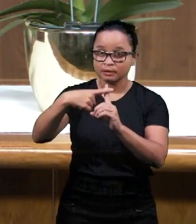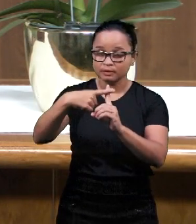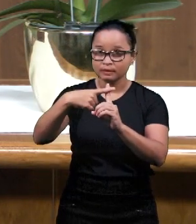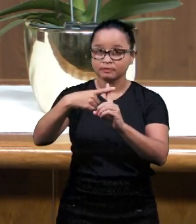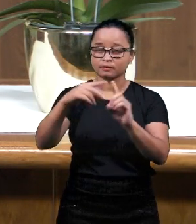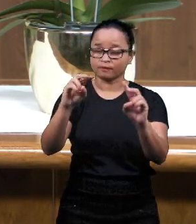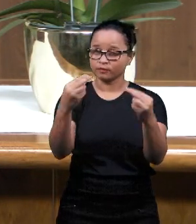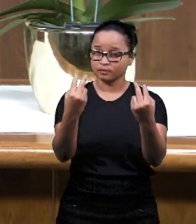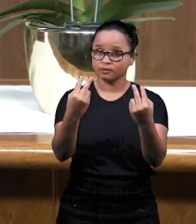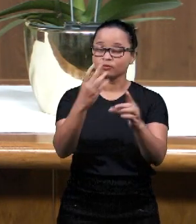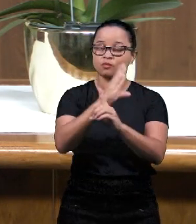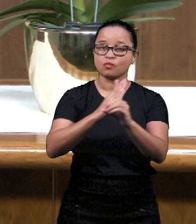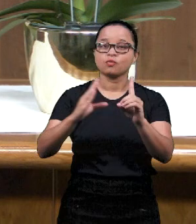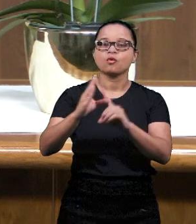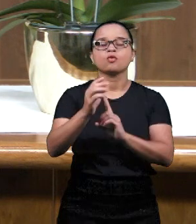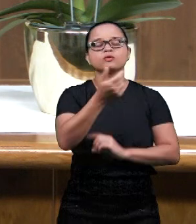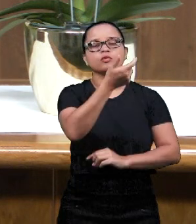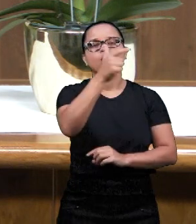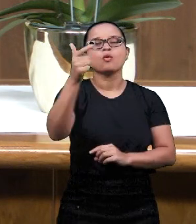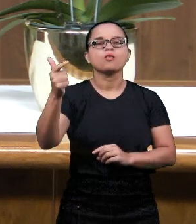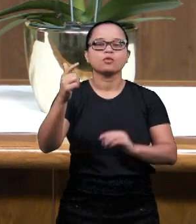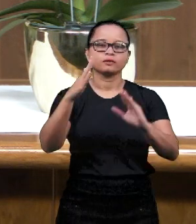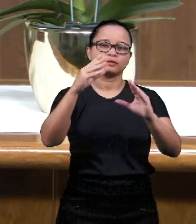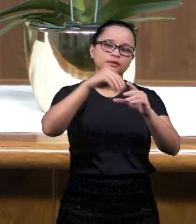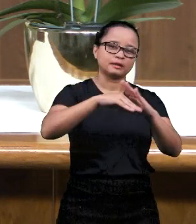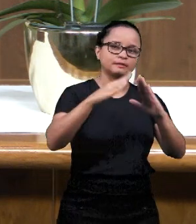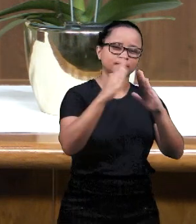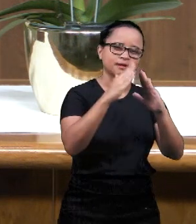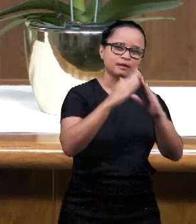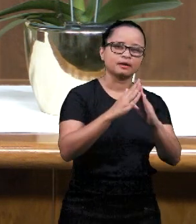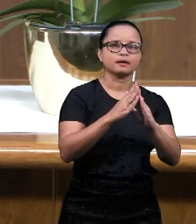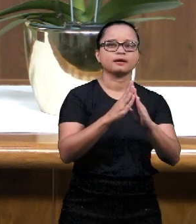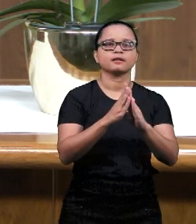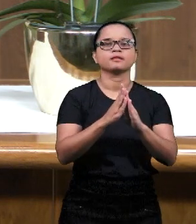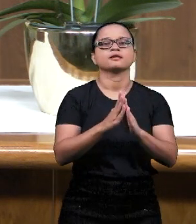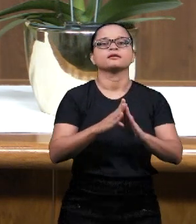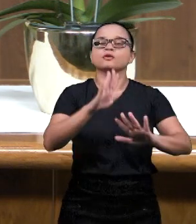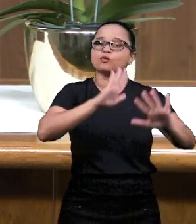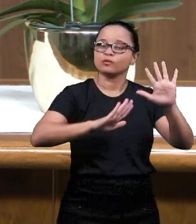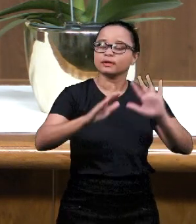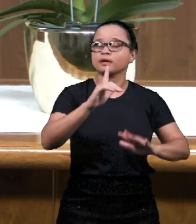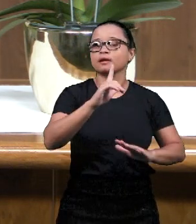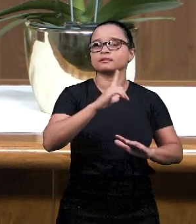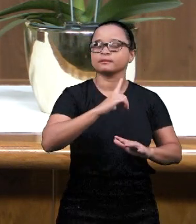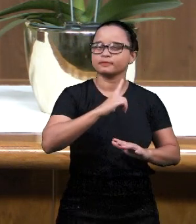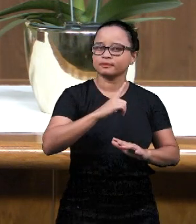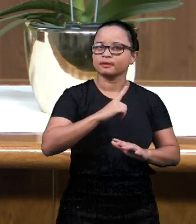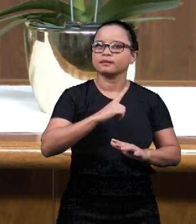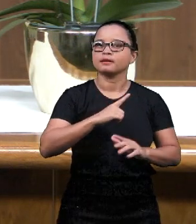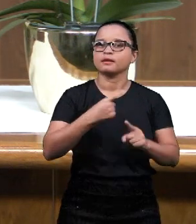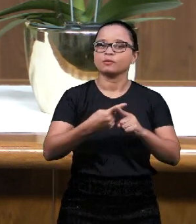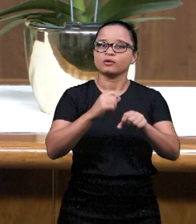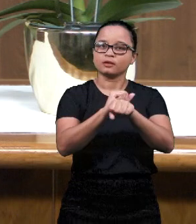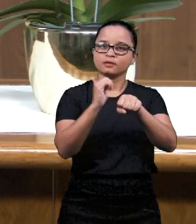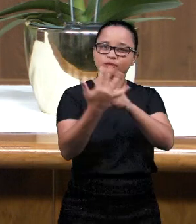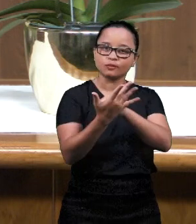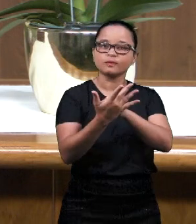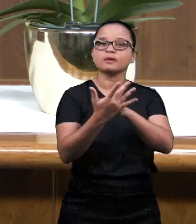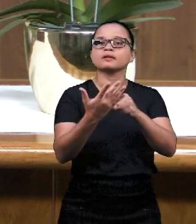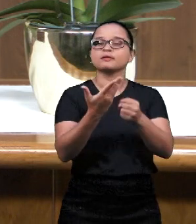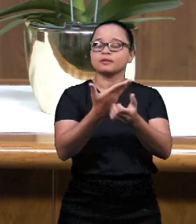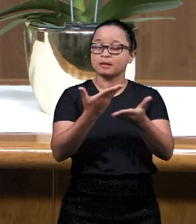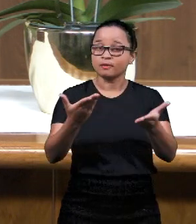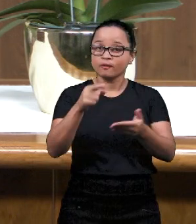ce culte à l'intérieur de leurs églises. D'autres sont dans leur maison, se préservent à cause de la pandémie. Vous qui nous visitez, c'est une